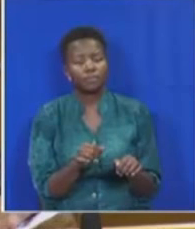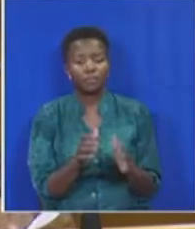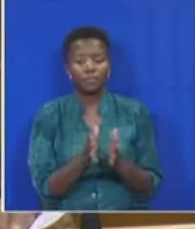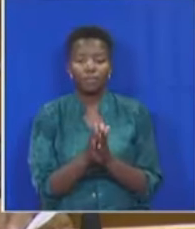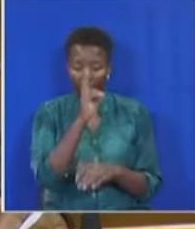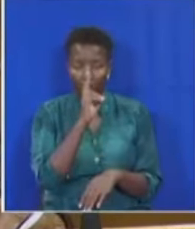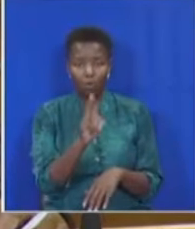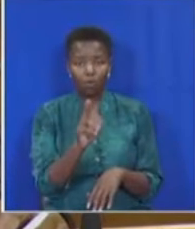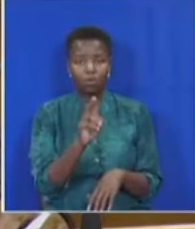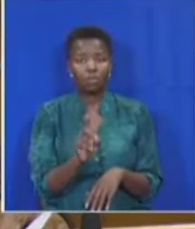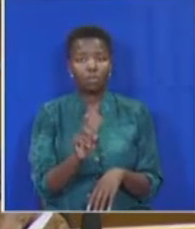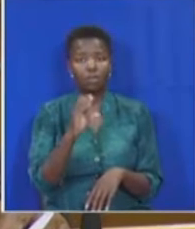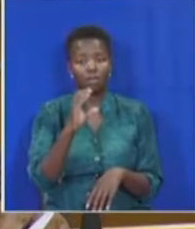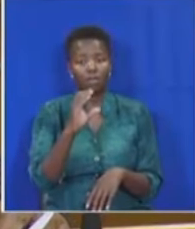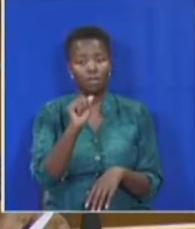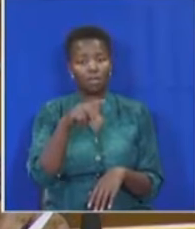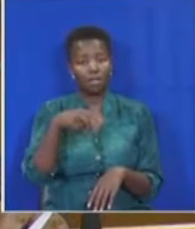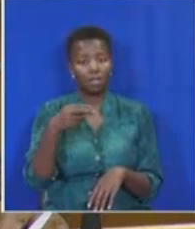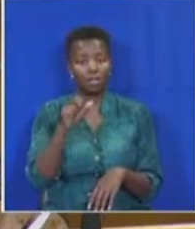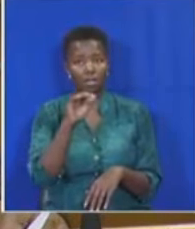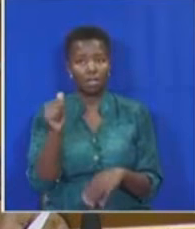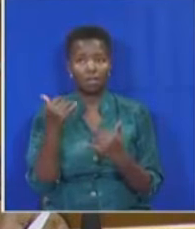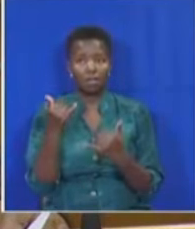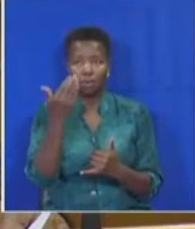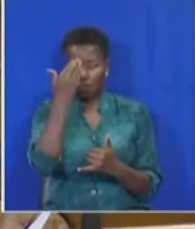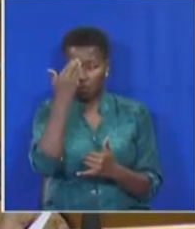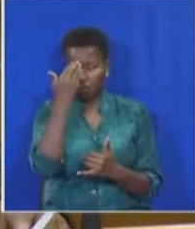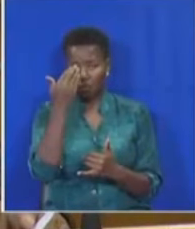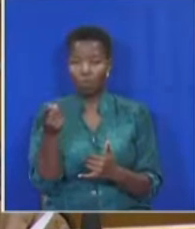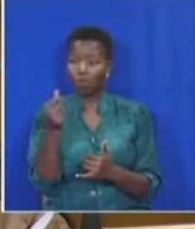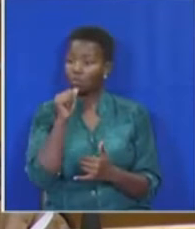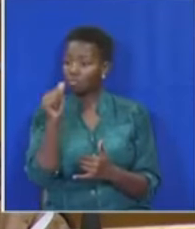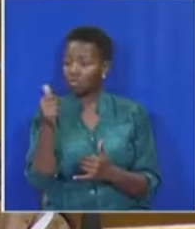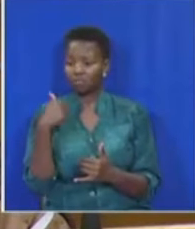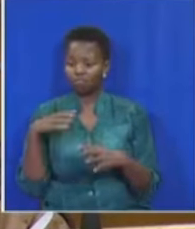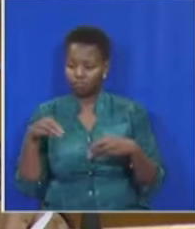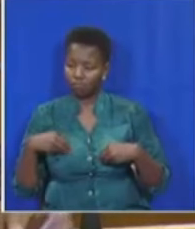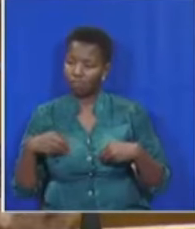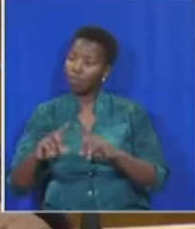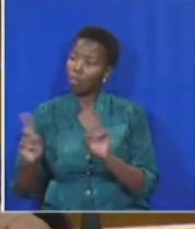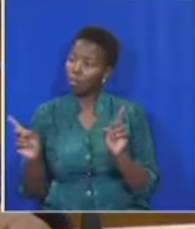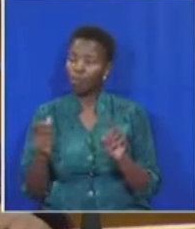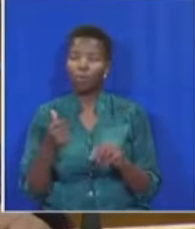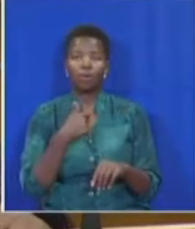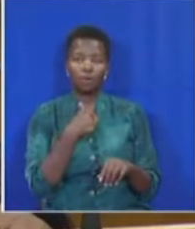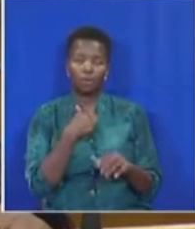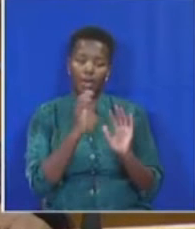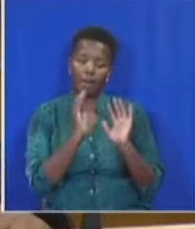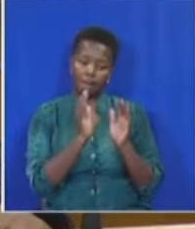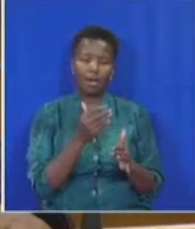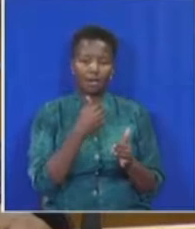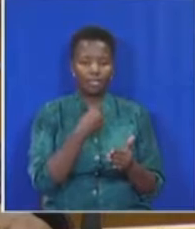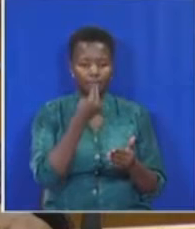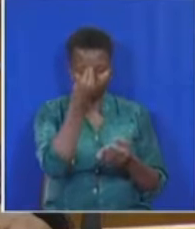ulandela andikwazi kulandela into efunwa nguwe ndilandela le kufuneka ithethwe ngexesha elithethwe ngalo